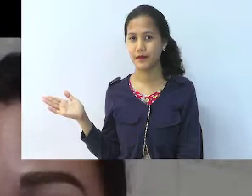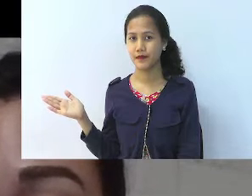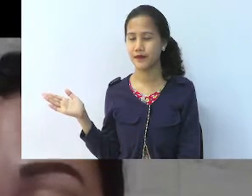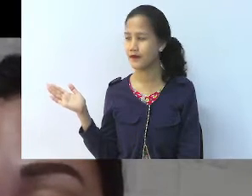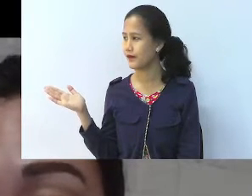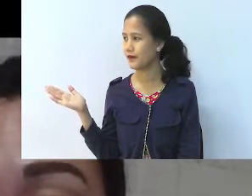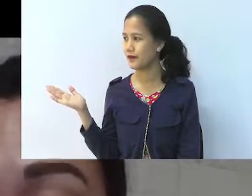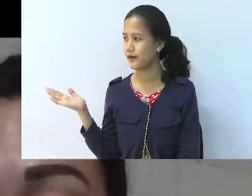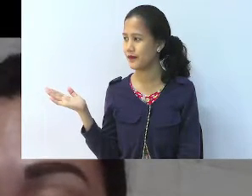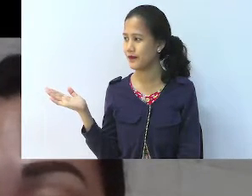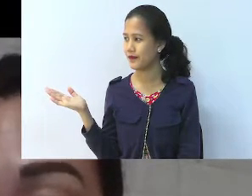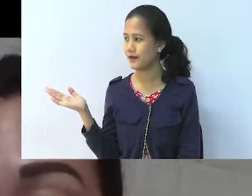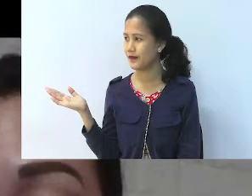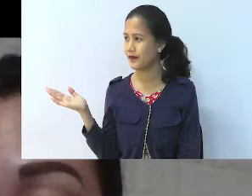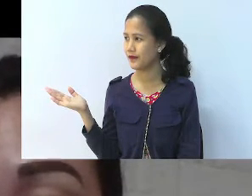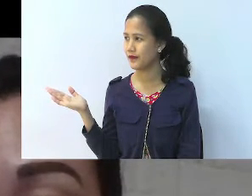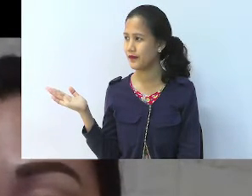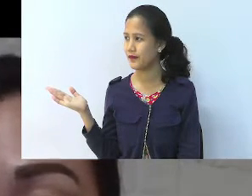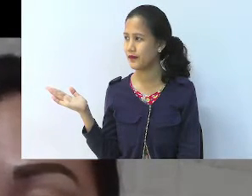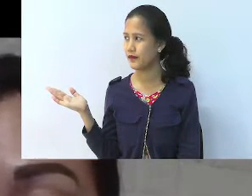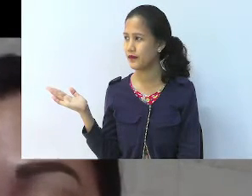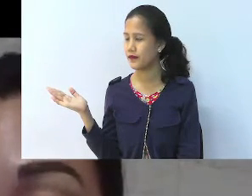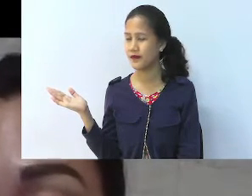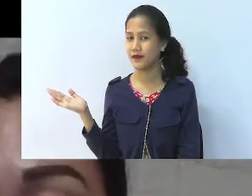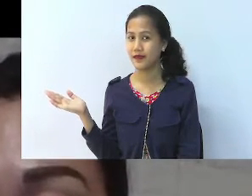Gawin nyo po 10 beses yung pagngiwi.